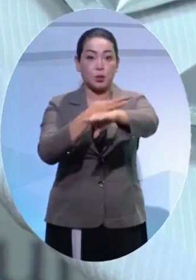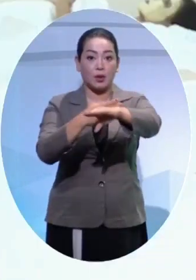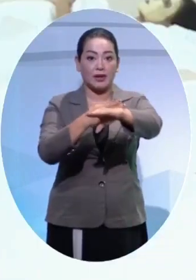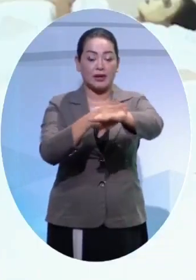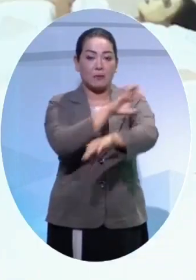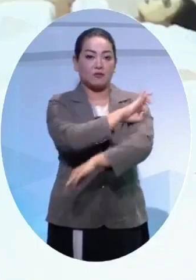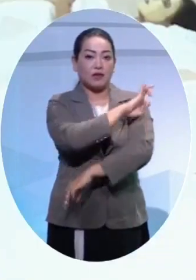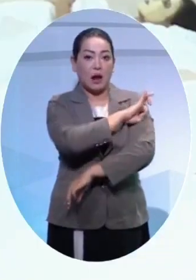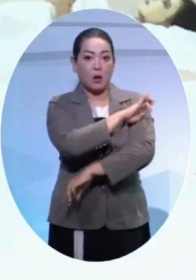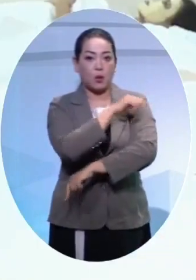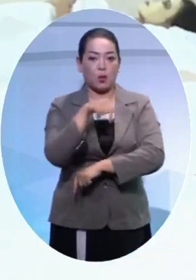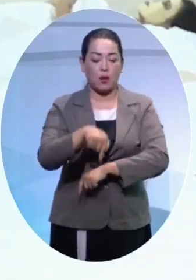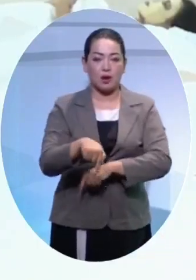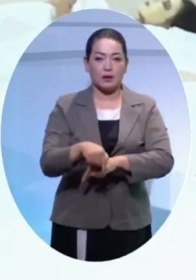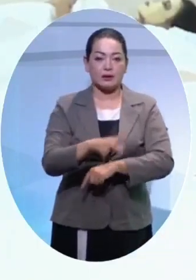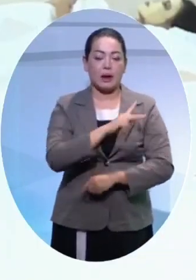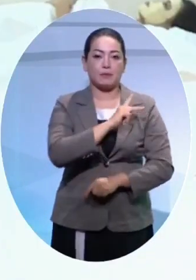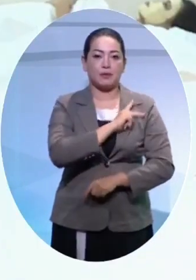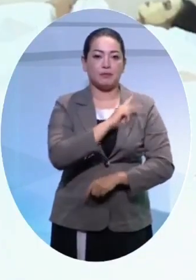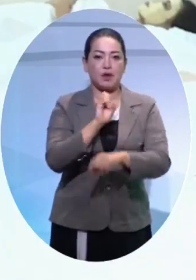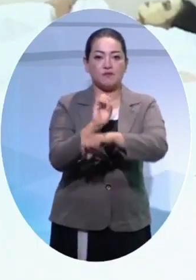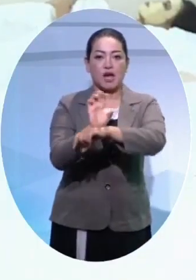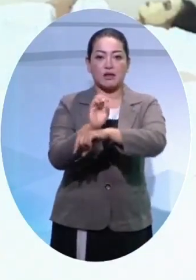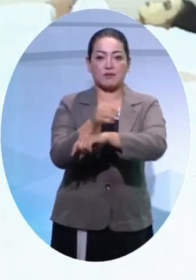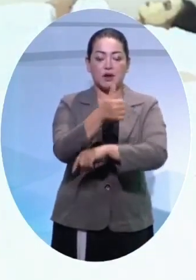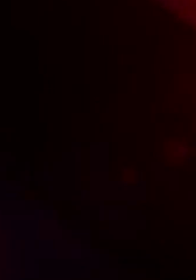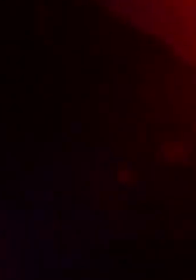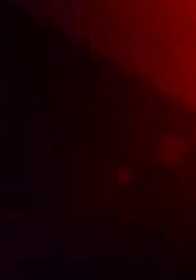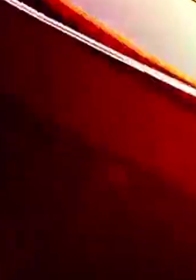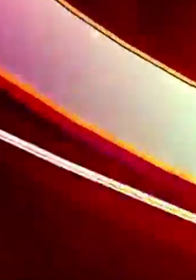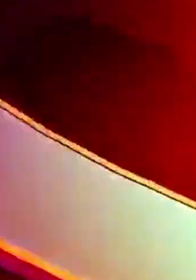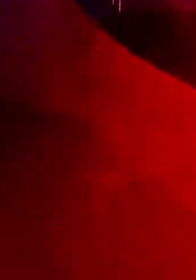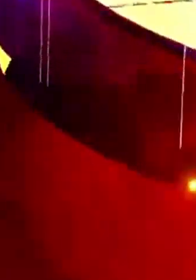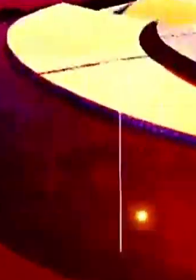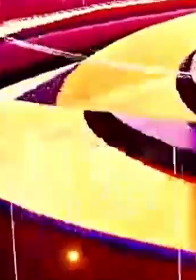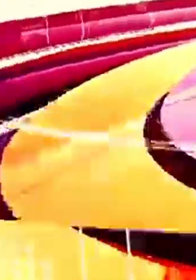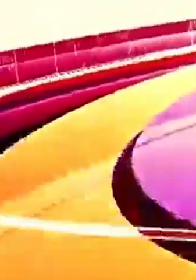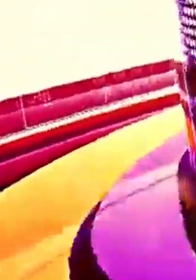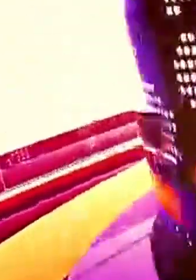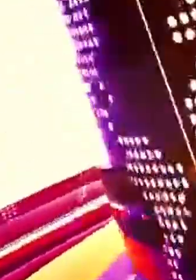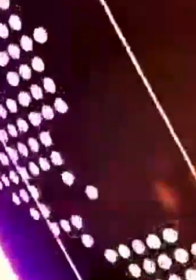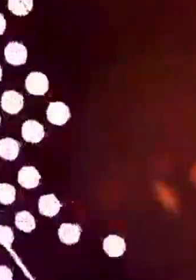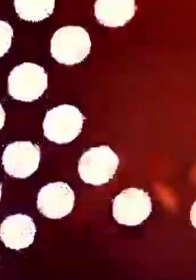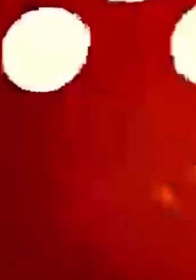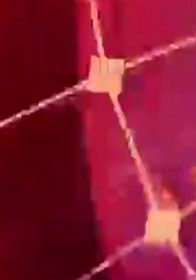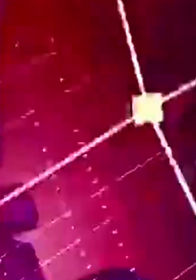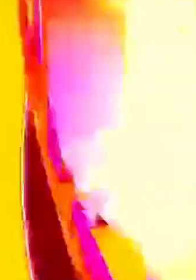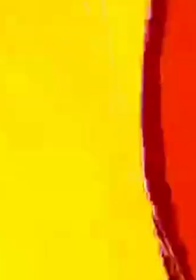tiên tiến được nhiều bệnh viện trên thế giới lựa chọn và sử dụng.